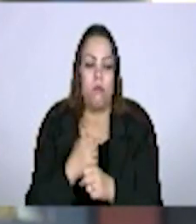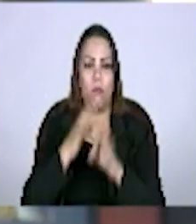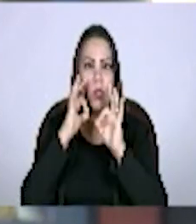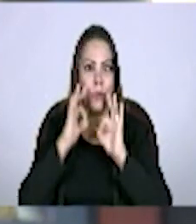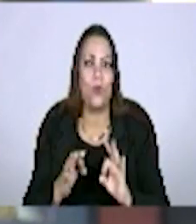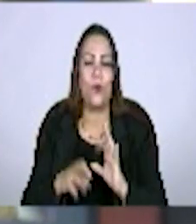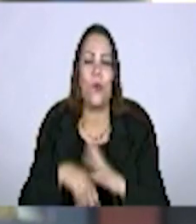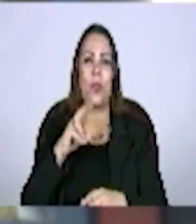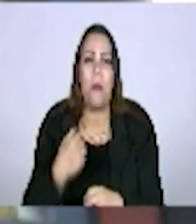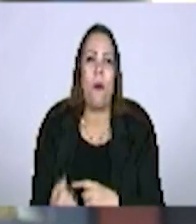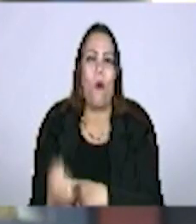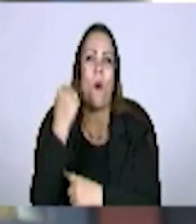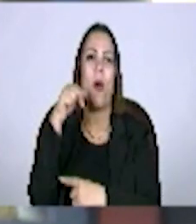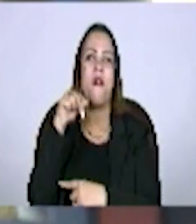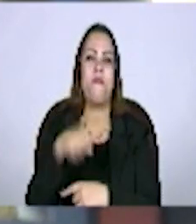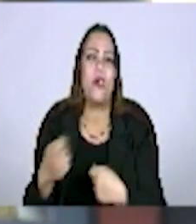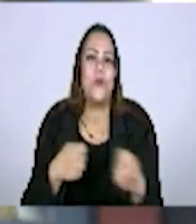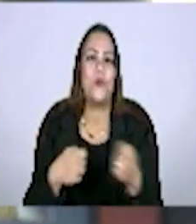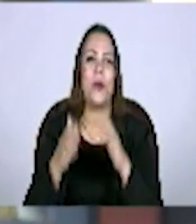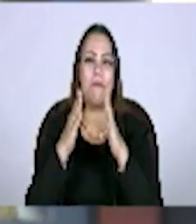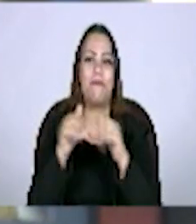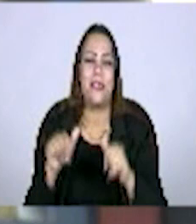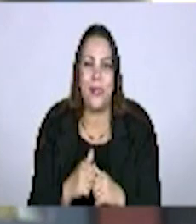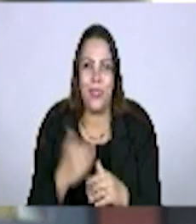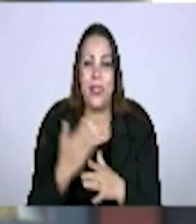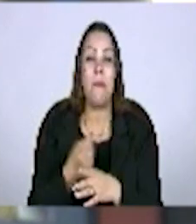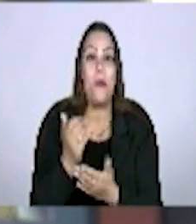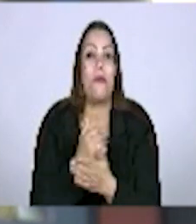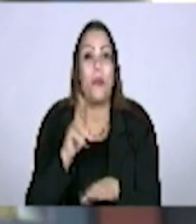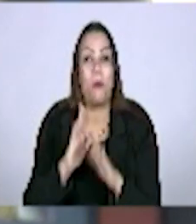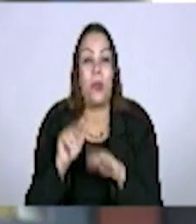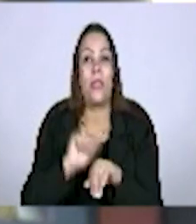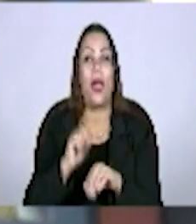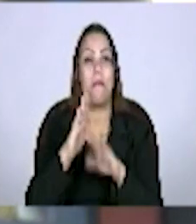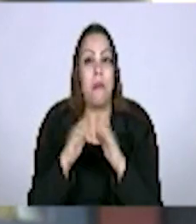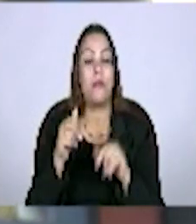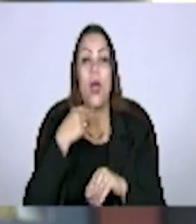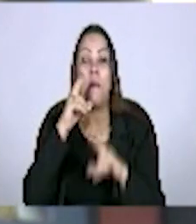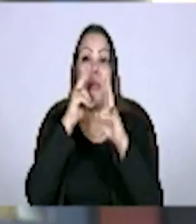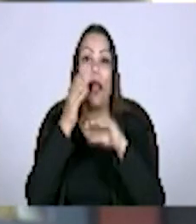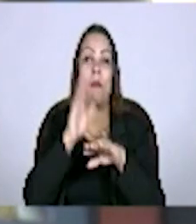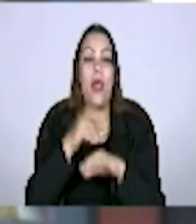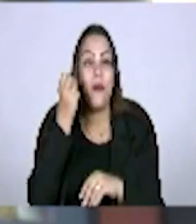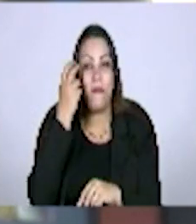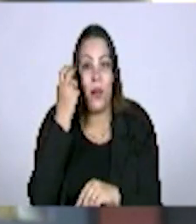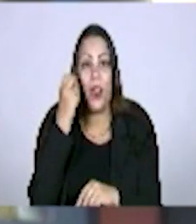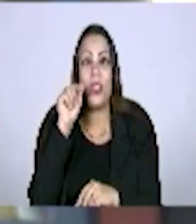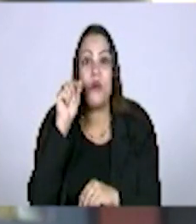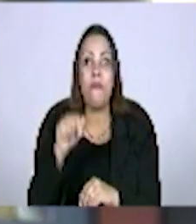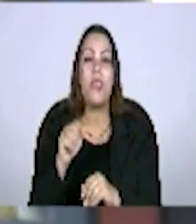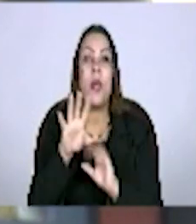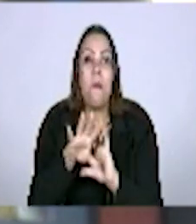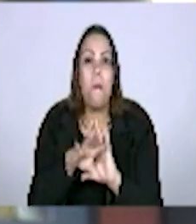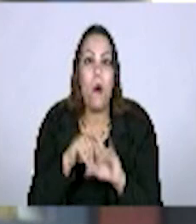وتقف يعني بقوه في المجال الاقتصادي وهنا نقدر نتكلم على فكره ان في